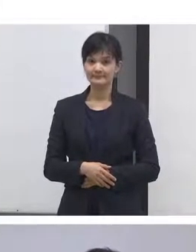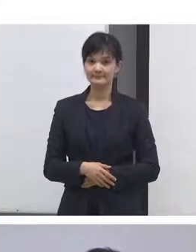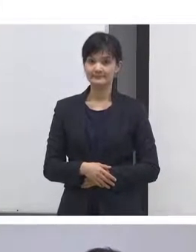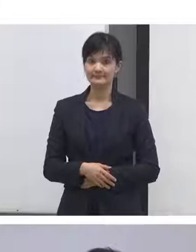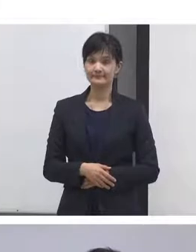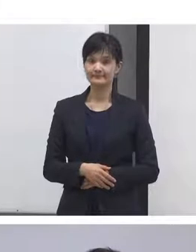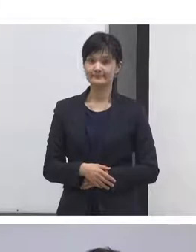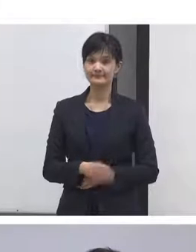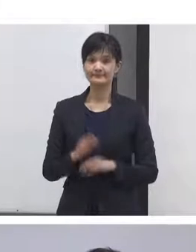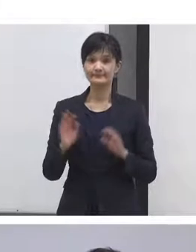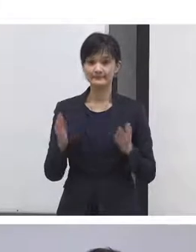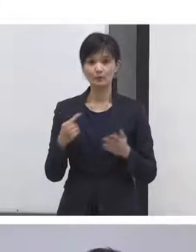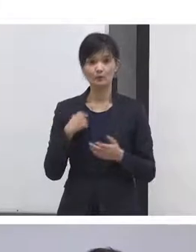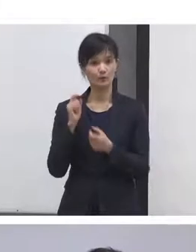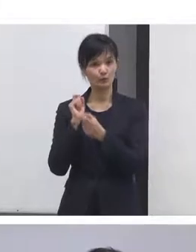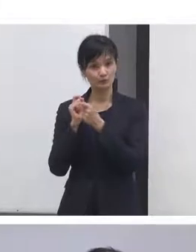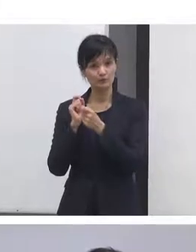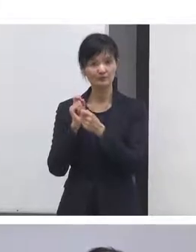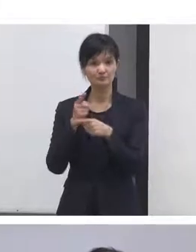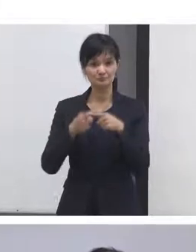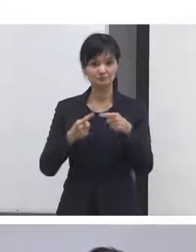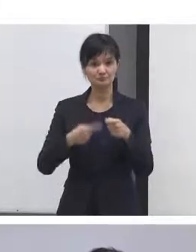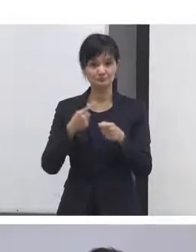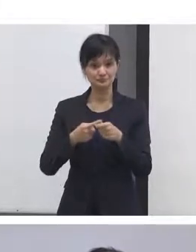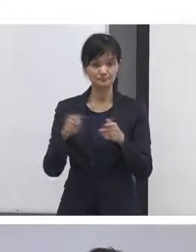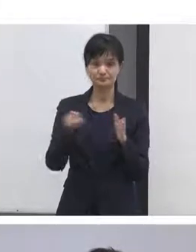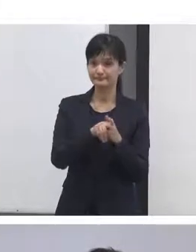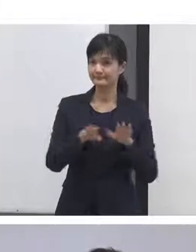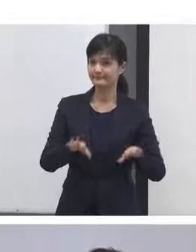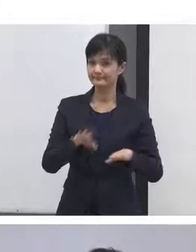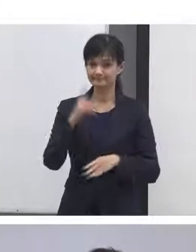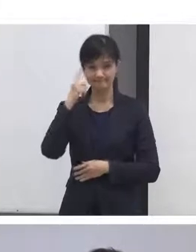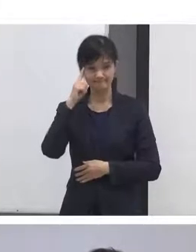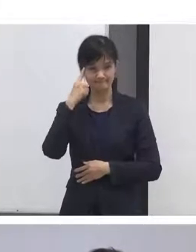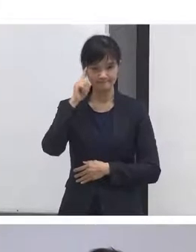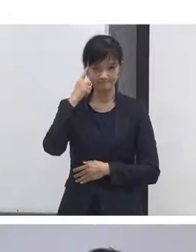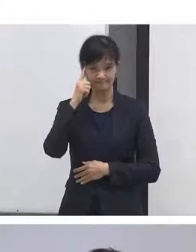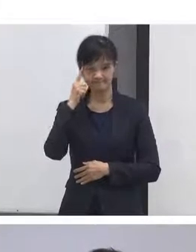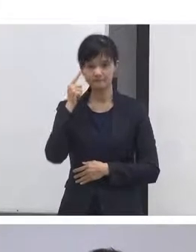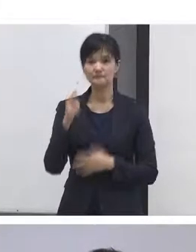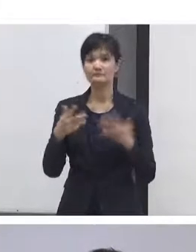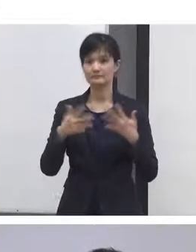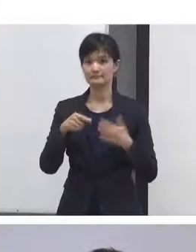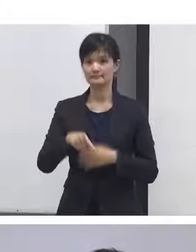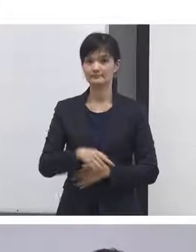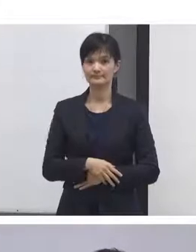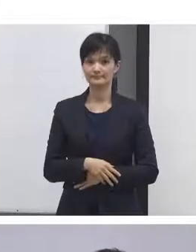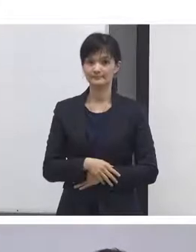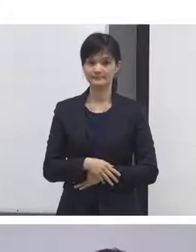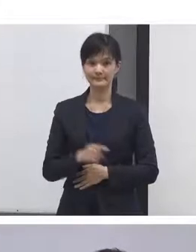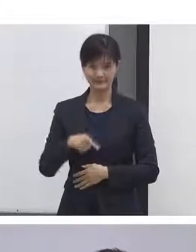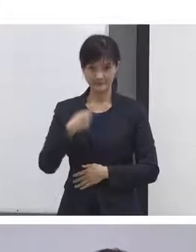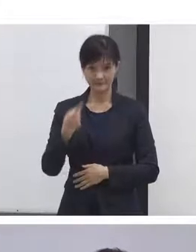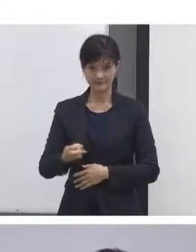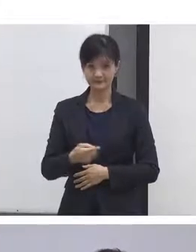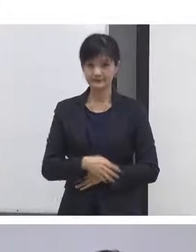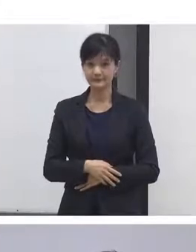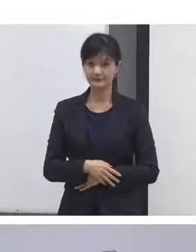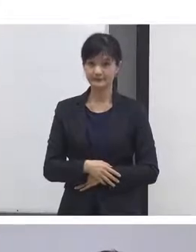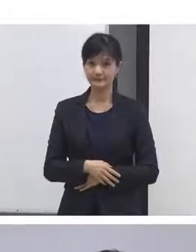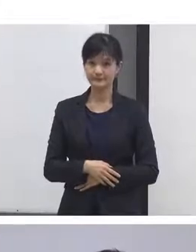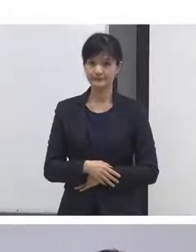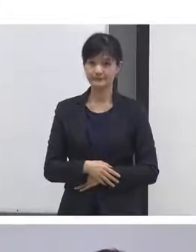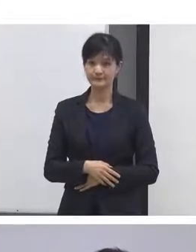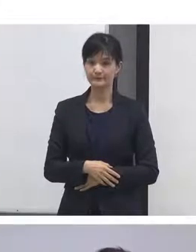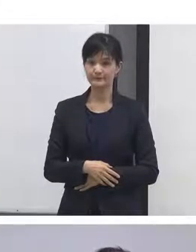概我这半年来一直在想的问题。对，然后再来什么？这样是不是